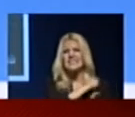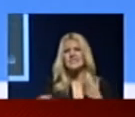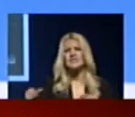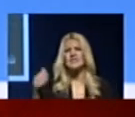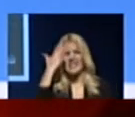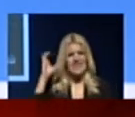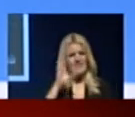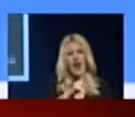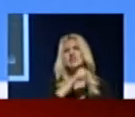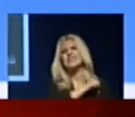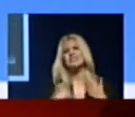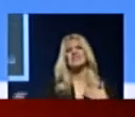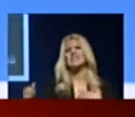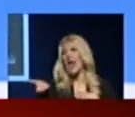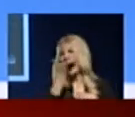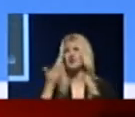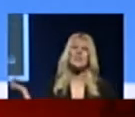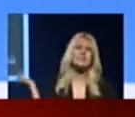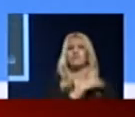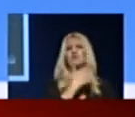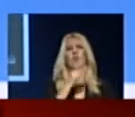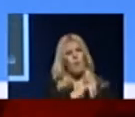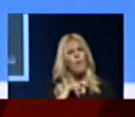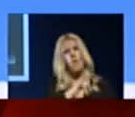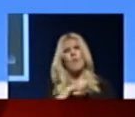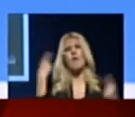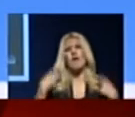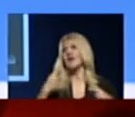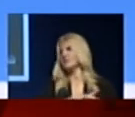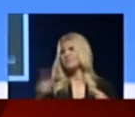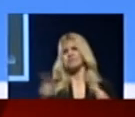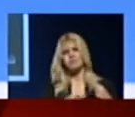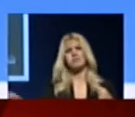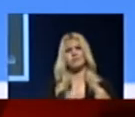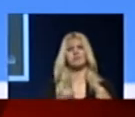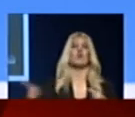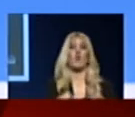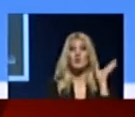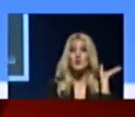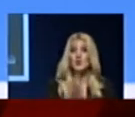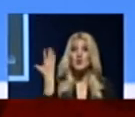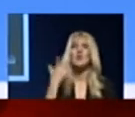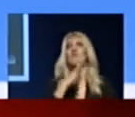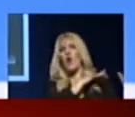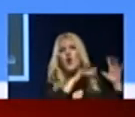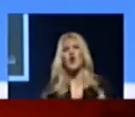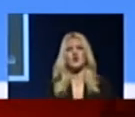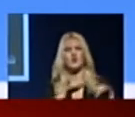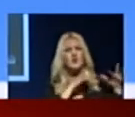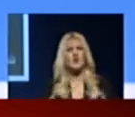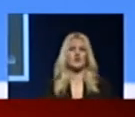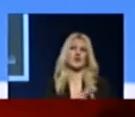Δυτική Μεσσηνία και το Μεσσηνιακό Κόλπο, θα αυξήσουν σημαντικά τις ροές. Βεβαίως, ο νέος δρόμος θα ωφελήσει τη Δυτική